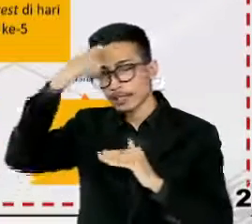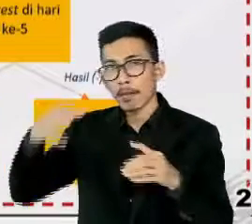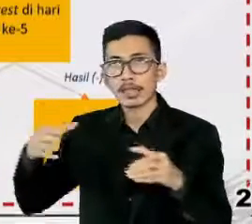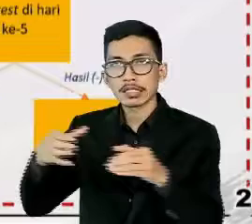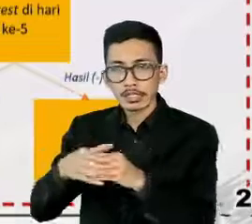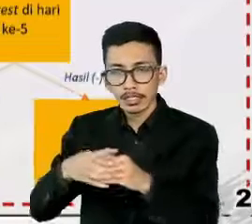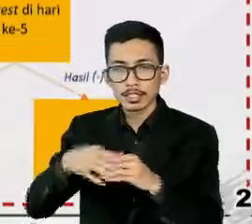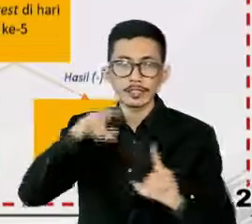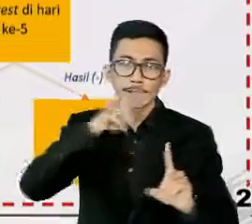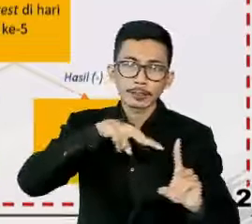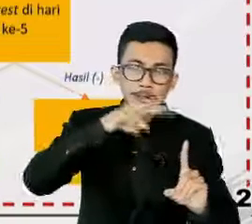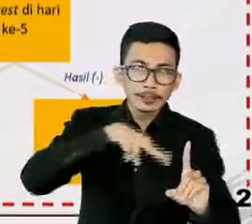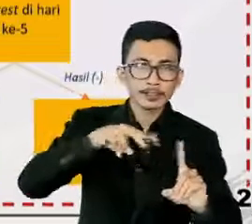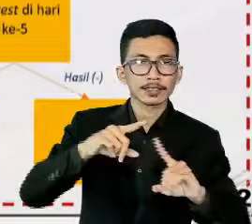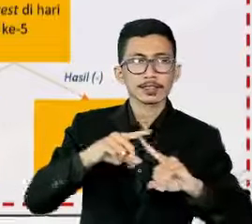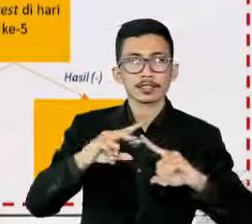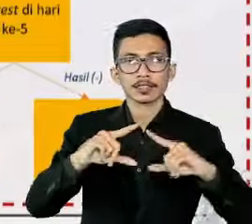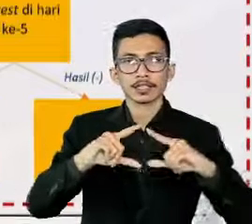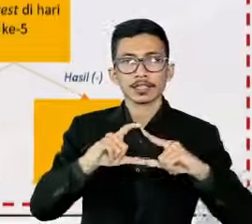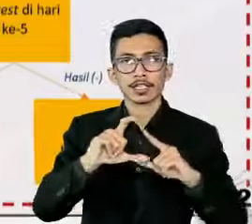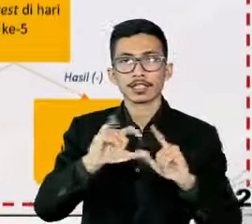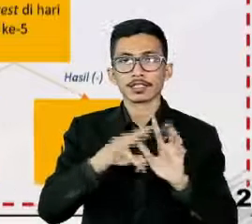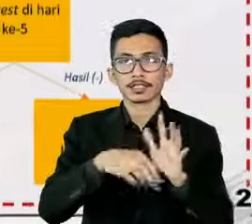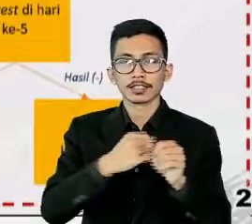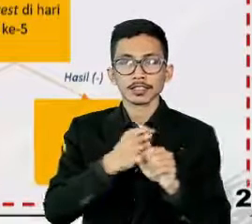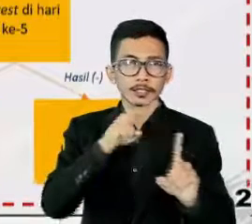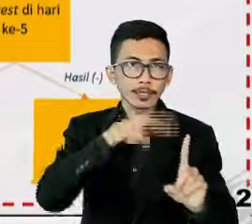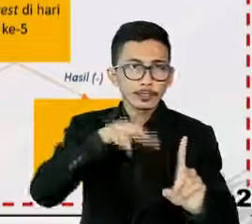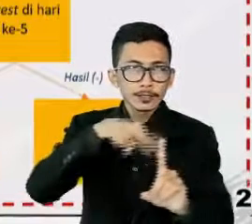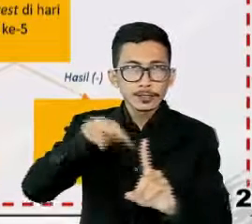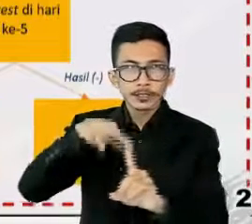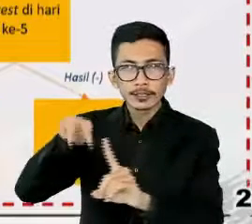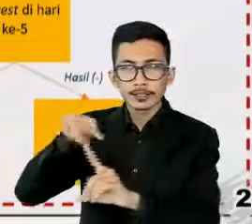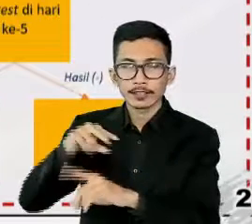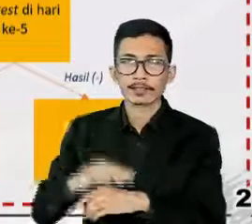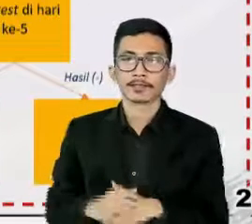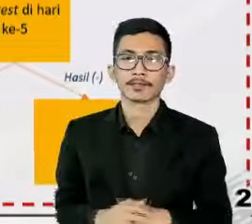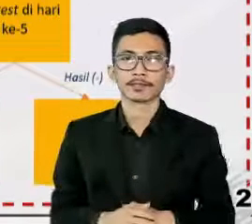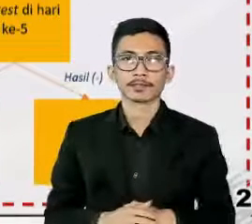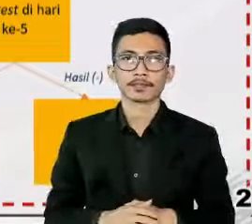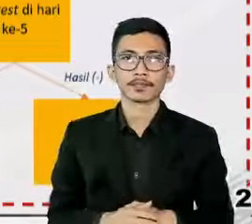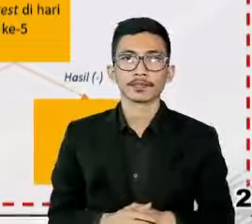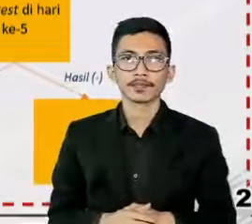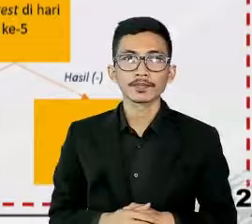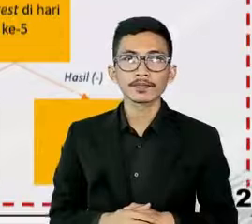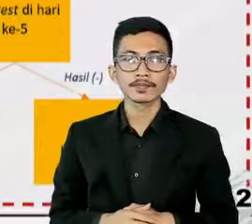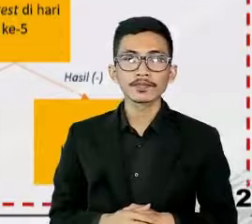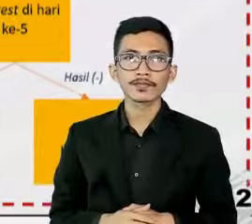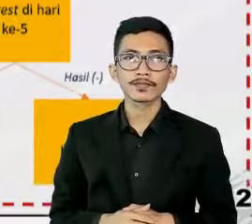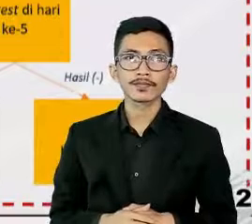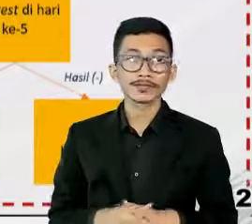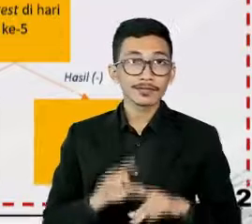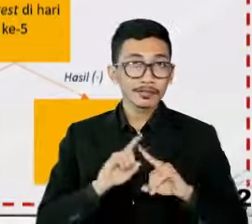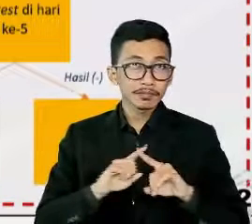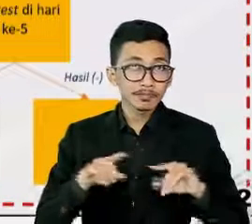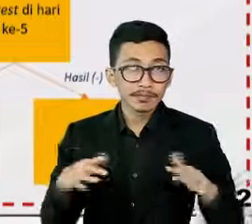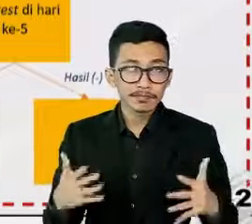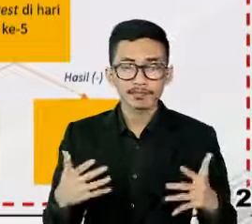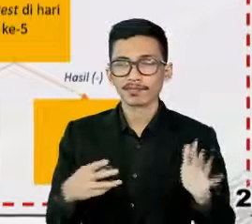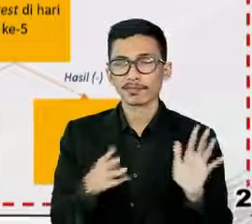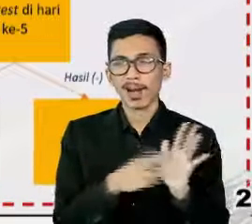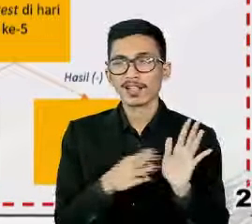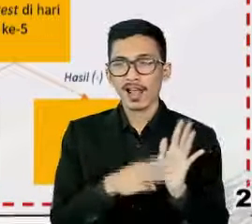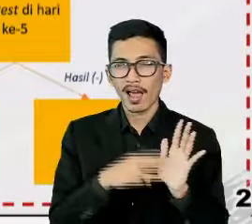pressing kontak rap kepada masyarakat Hai namun kendala juga kita